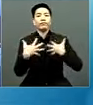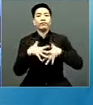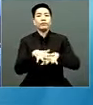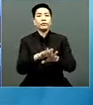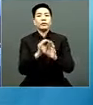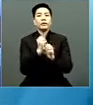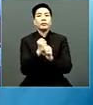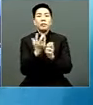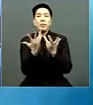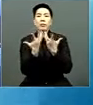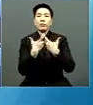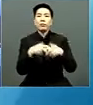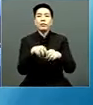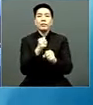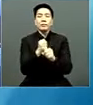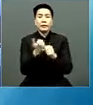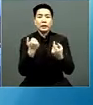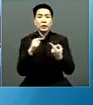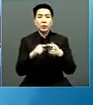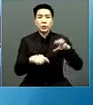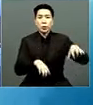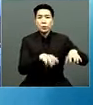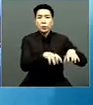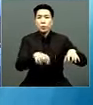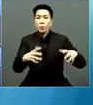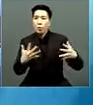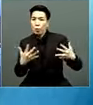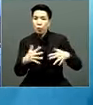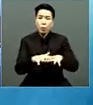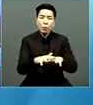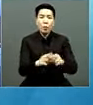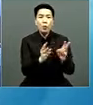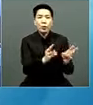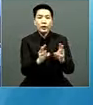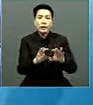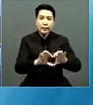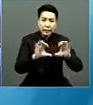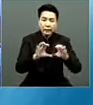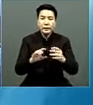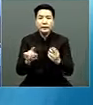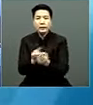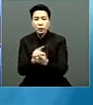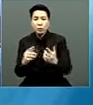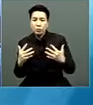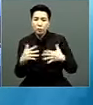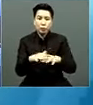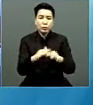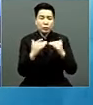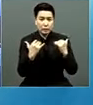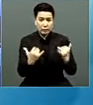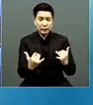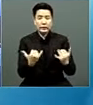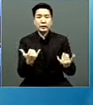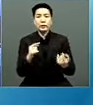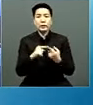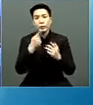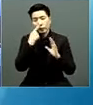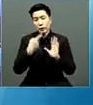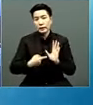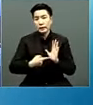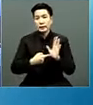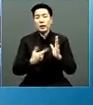มือทั้งระหว่างหน่วยงานทั้งภาครัฐและกลไกอื่นๆในสังคมรวมทั้งมีการแสดงให้เห็น